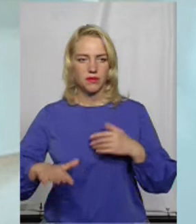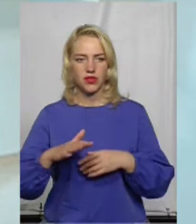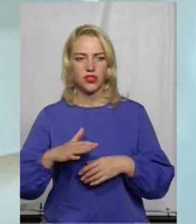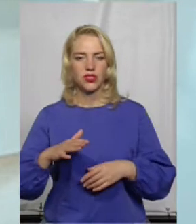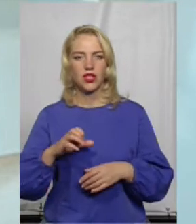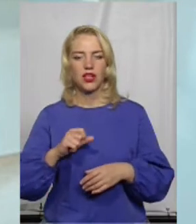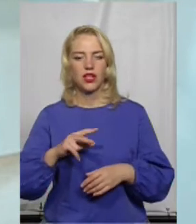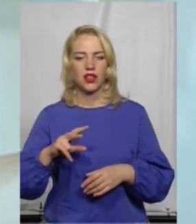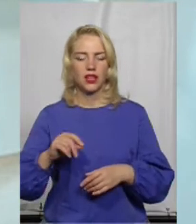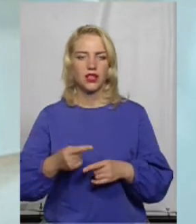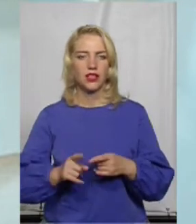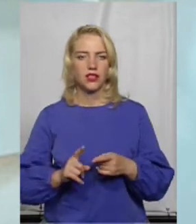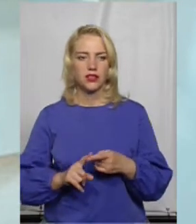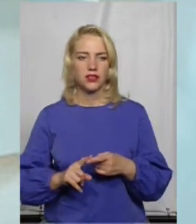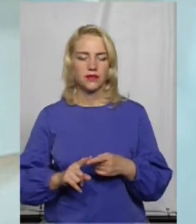але